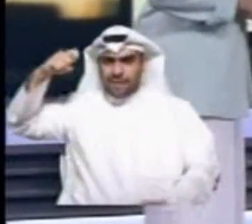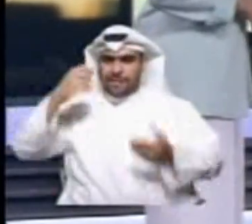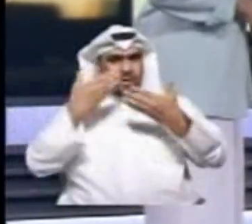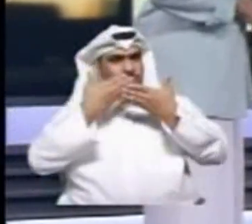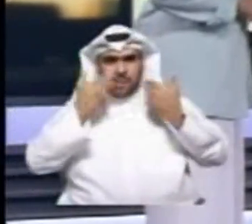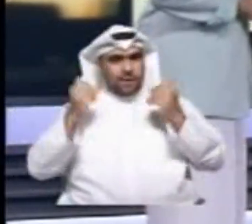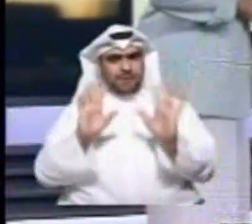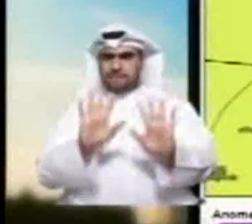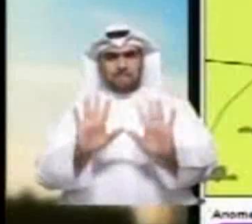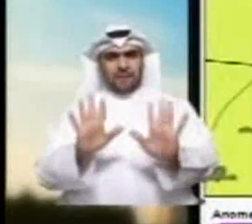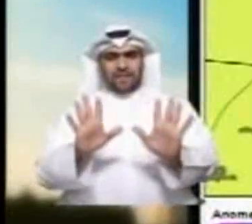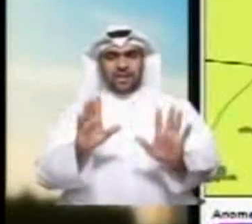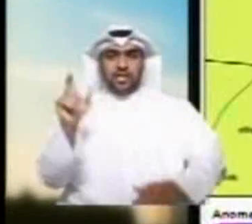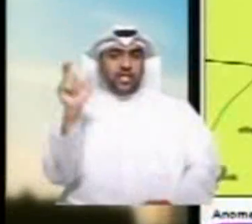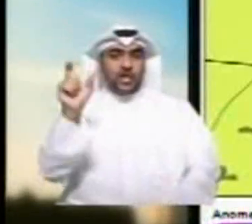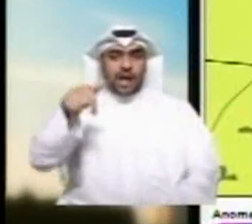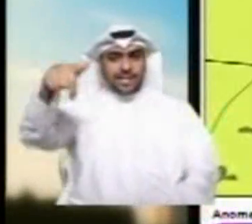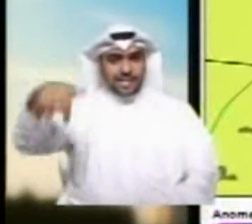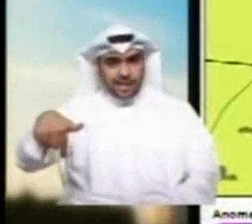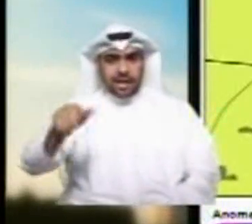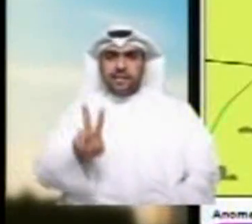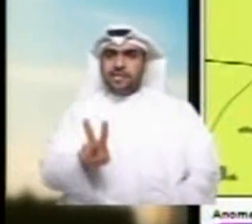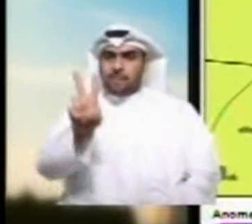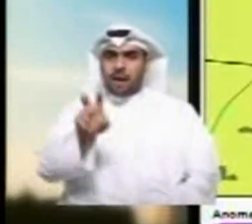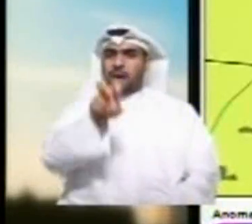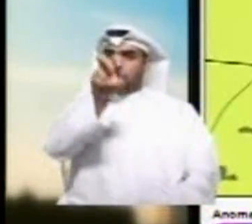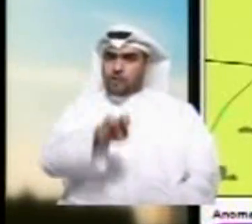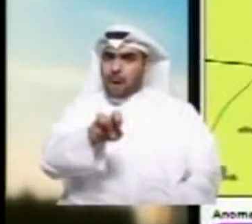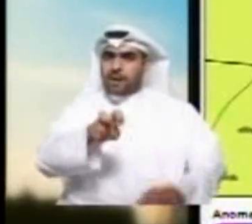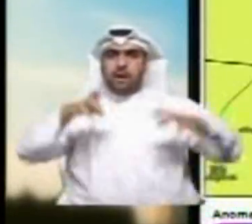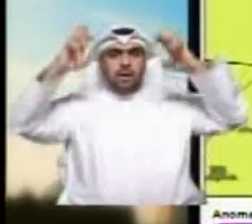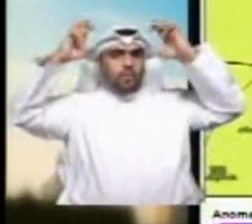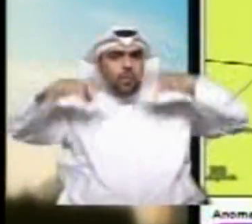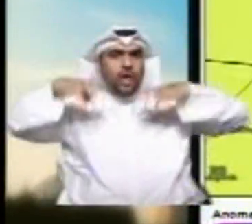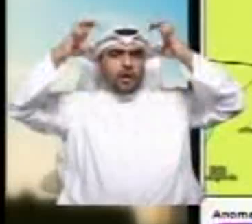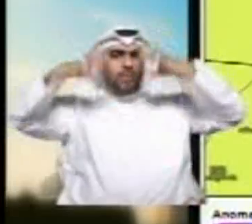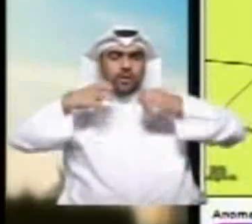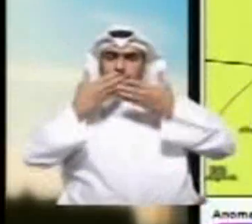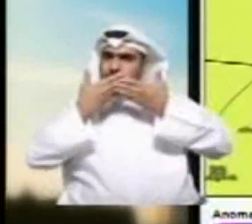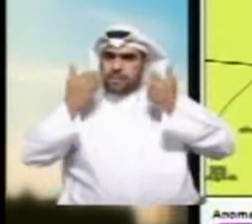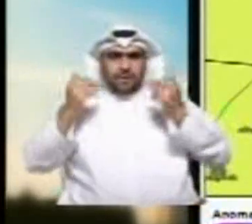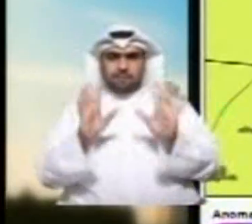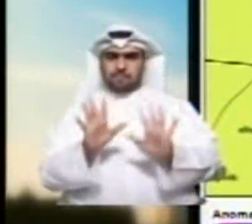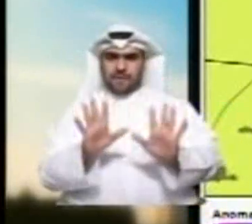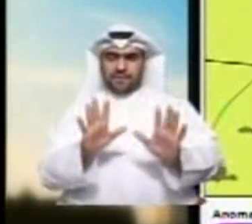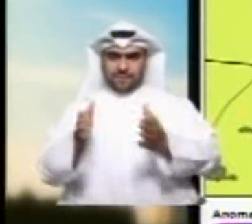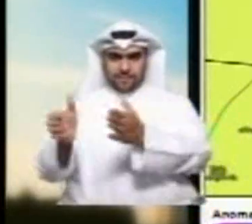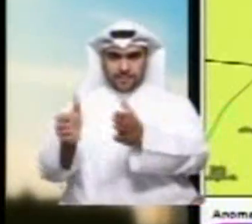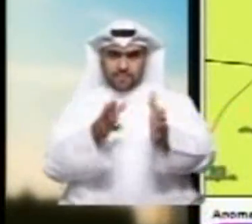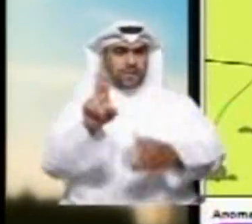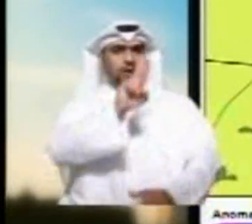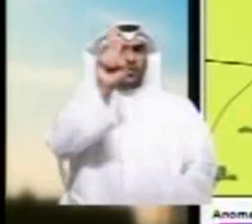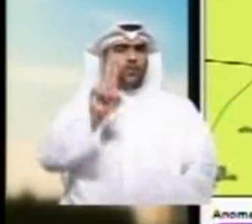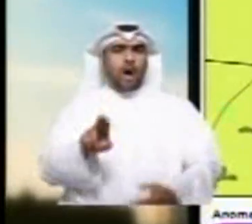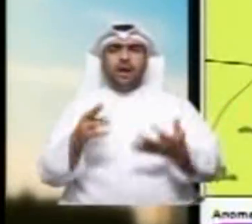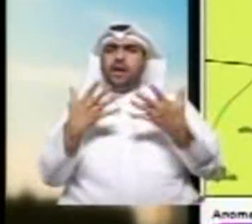في الصيف اللي هو شهر 6 و7 و8. نعم. ما عندنا أمطار. وإحنا بالنسبة حق الأجواء بشكل عام خلال هذه الفترة،